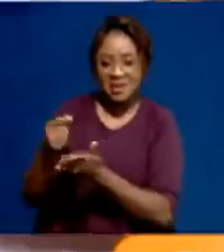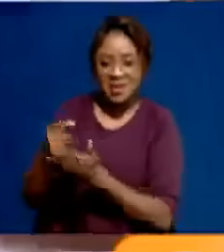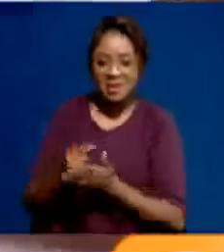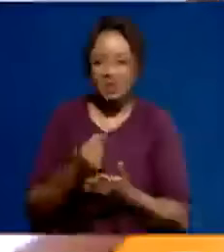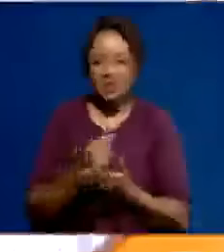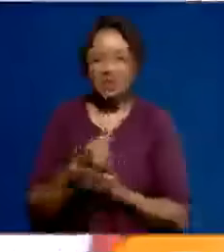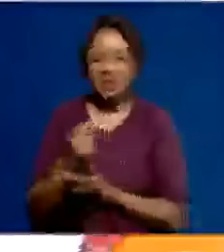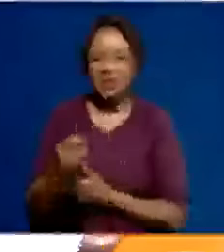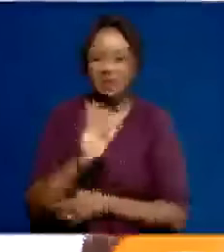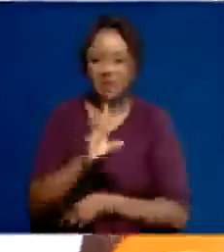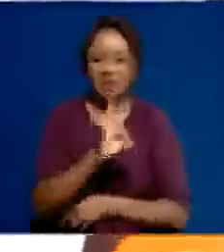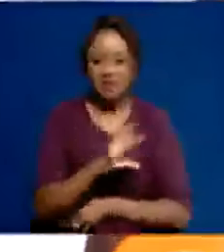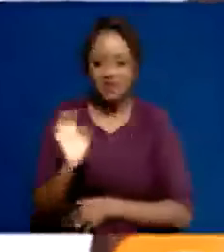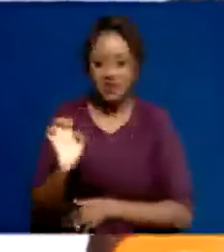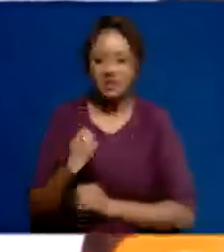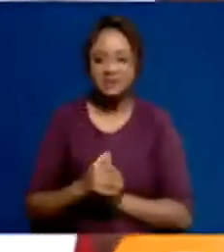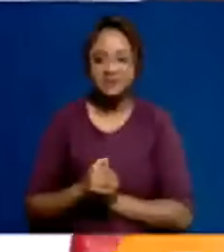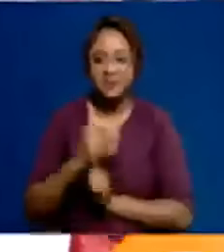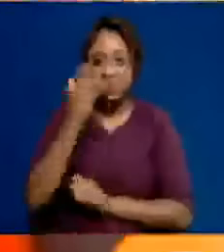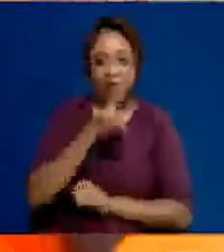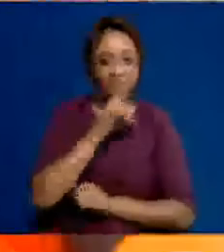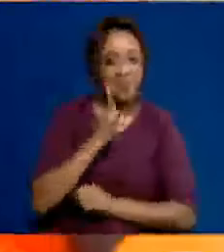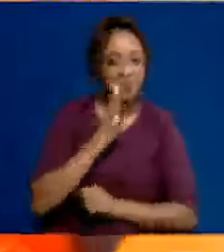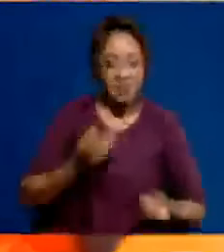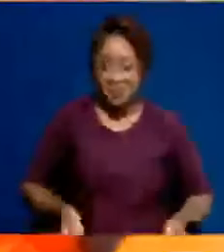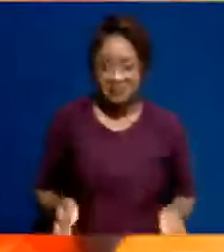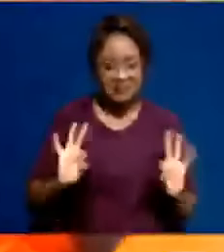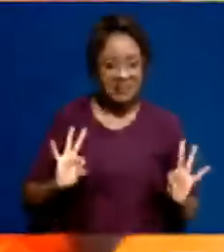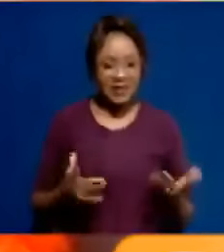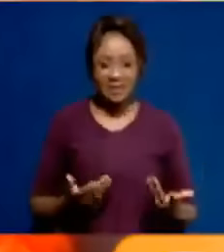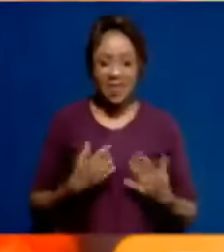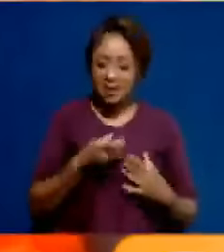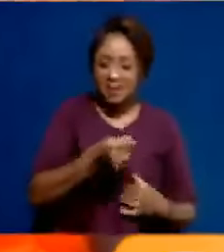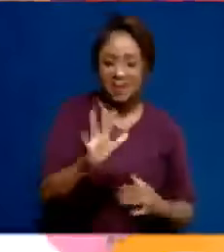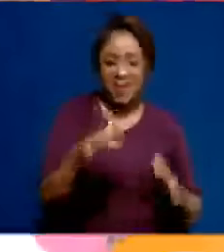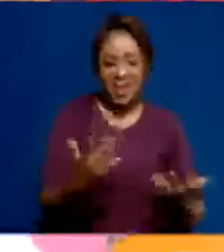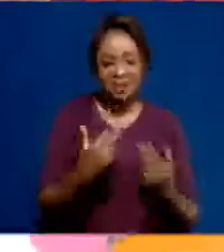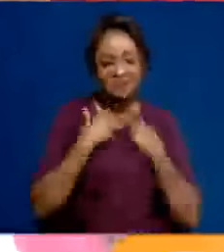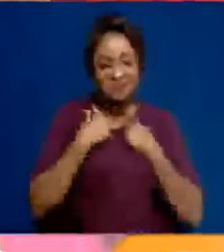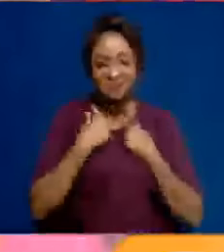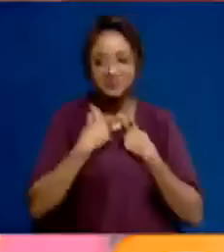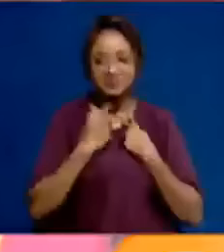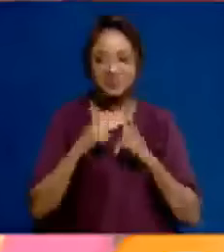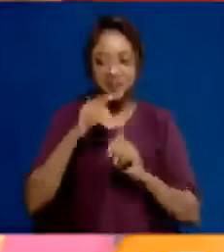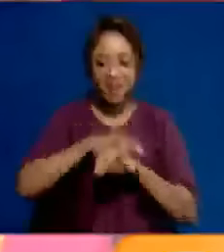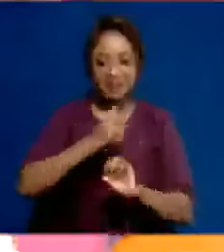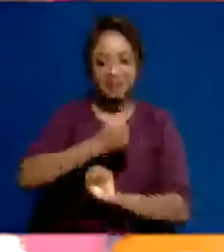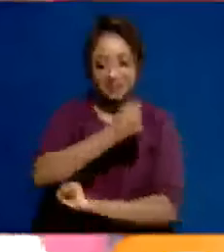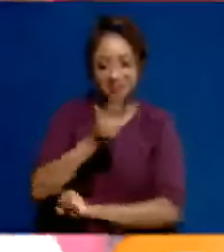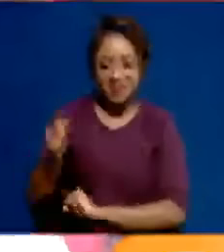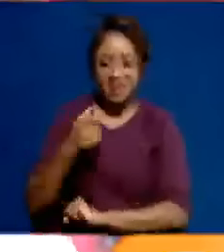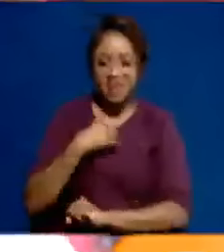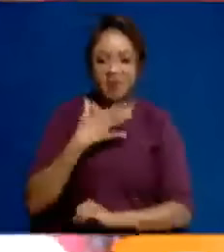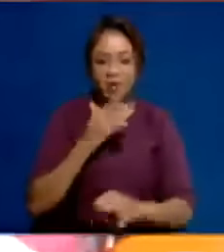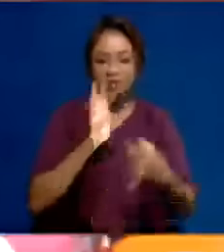upili, kwani wazazi wake hawakuwa na uwezo wa kugharamia masomo yake. I would like to join University of